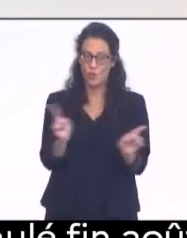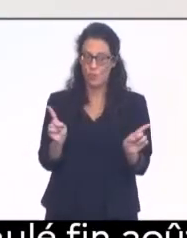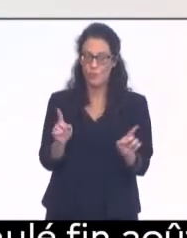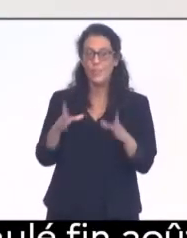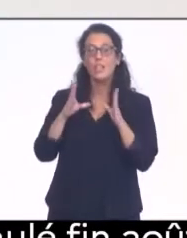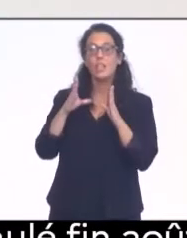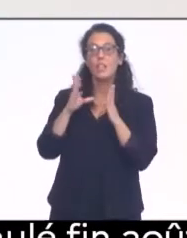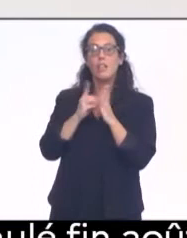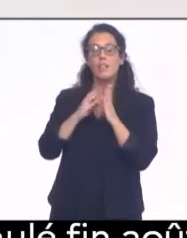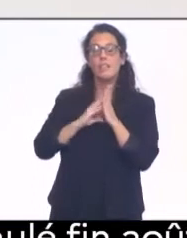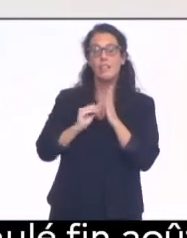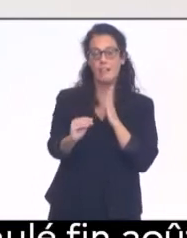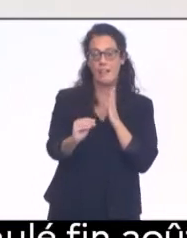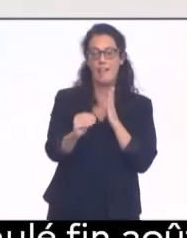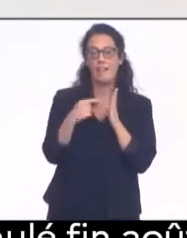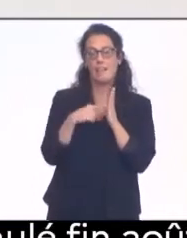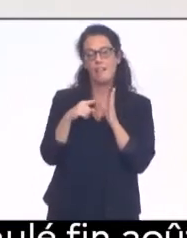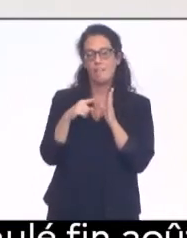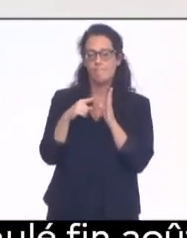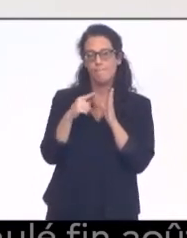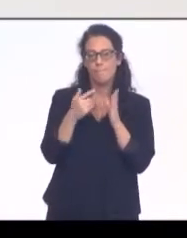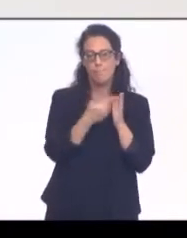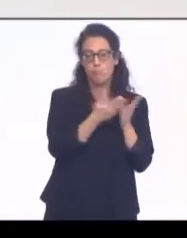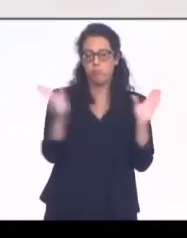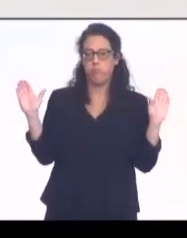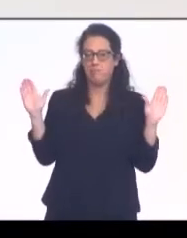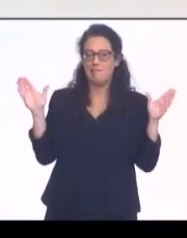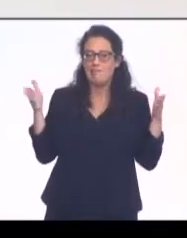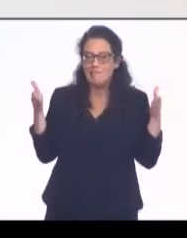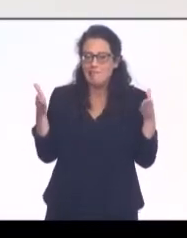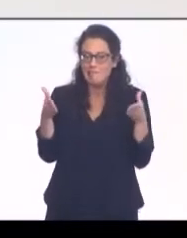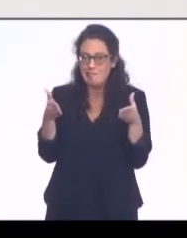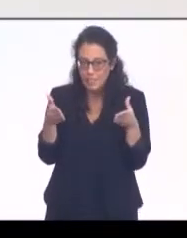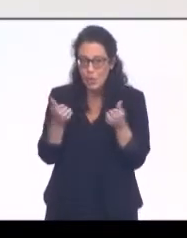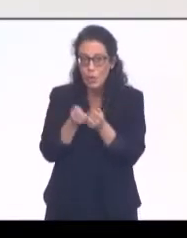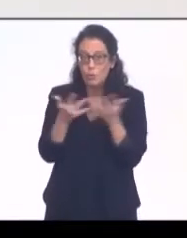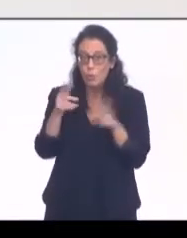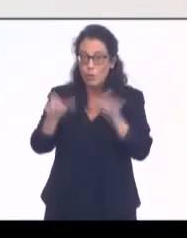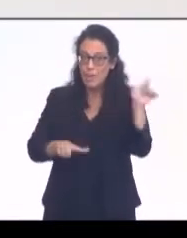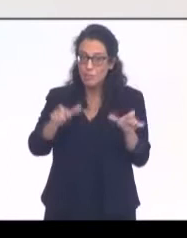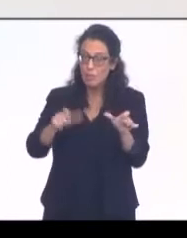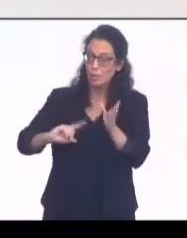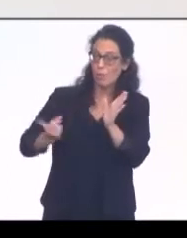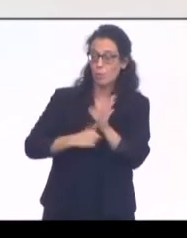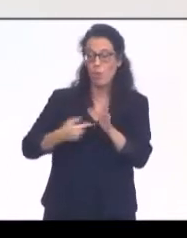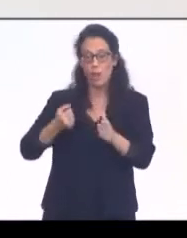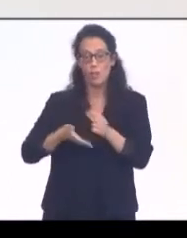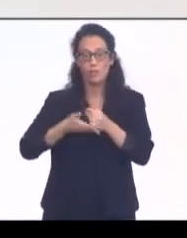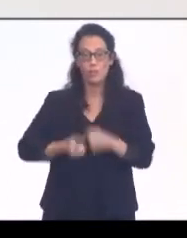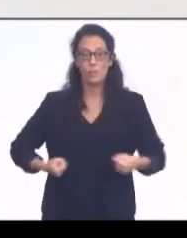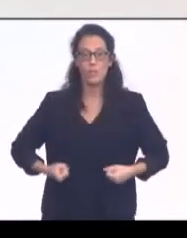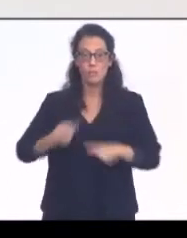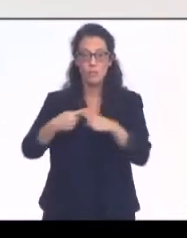venu rectifier un rétrécissement, si je puis dire, du nombre de personnes éligibles au chômage partiel. Donc là, il est réouvert plein et